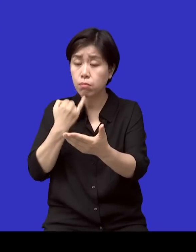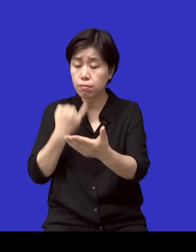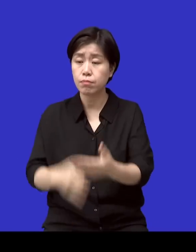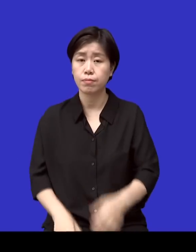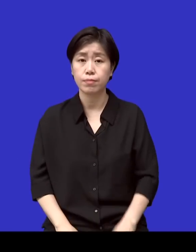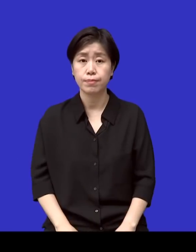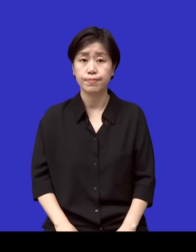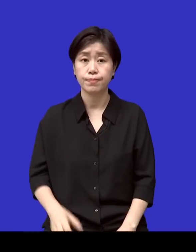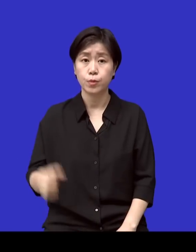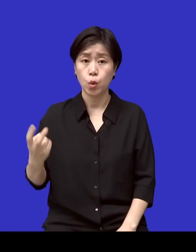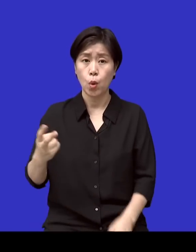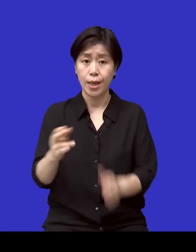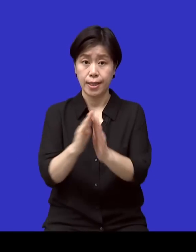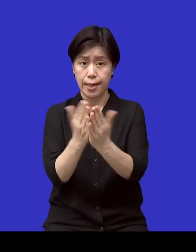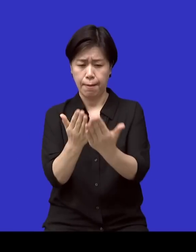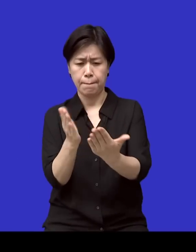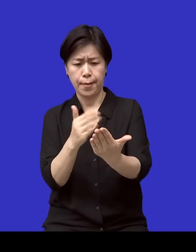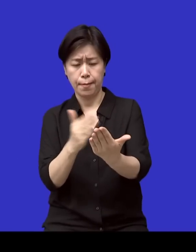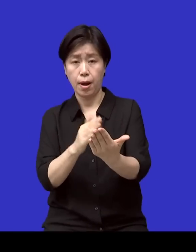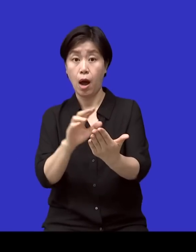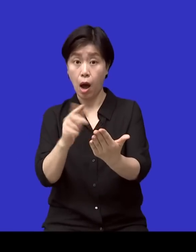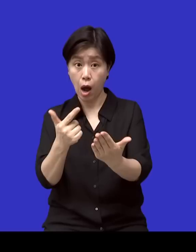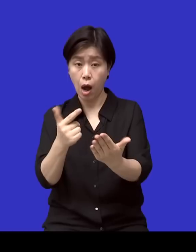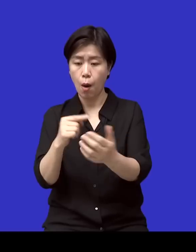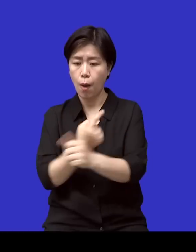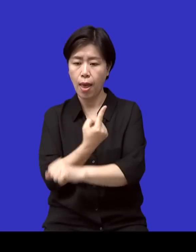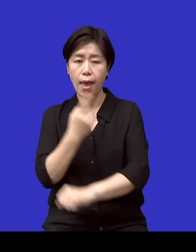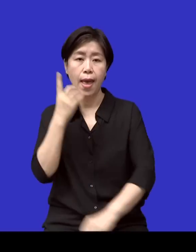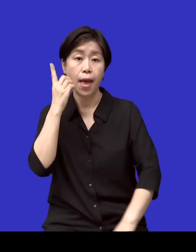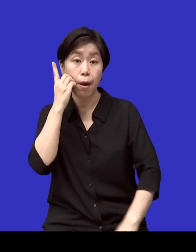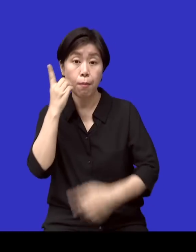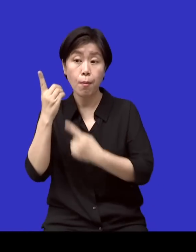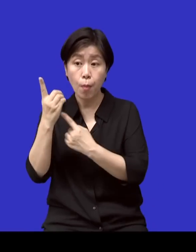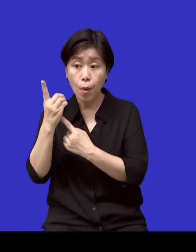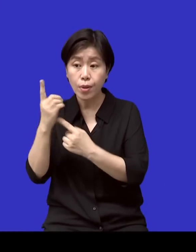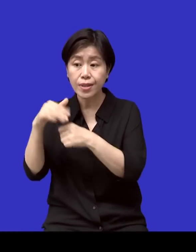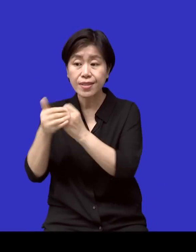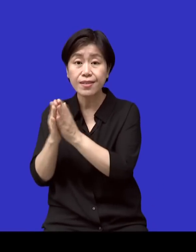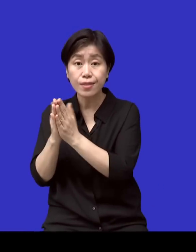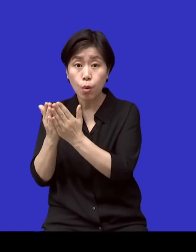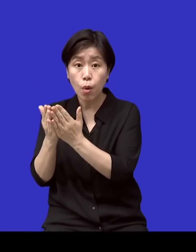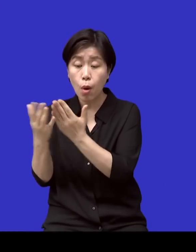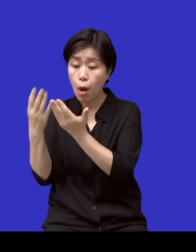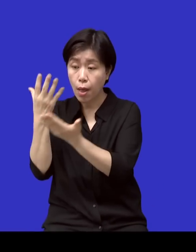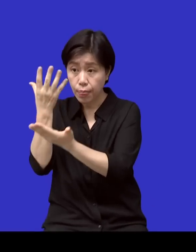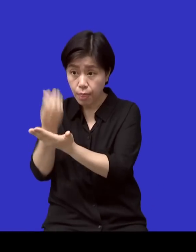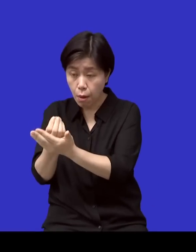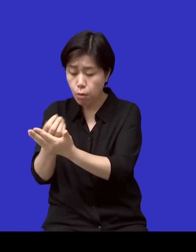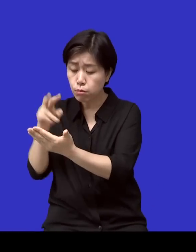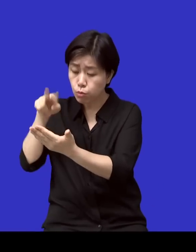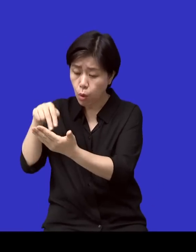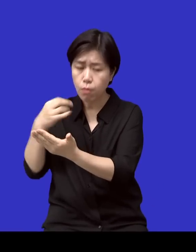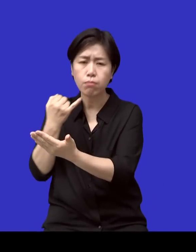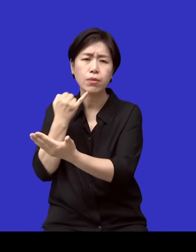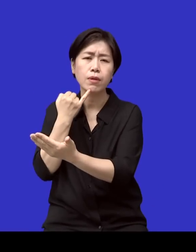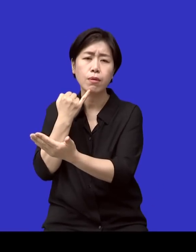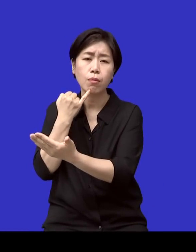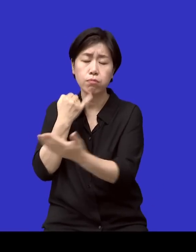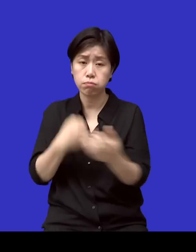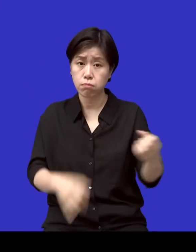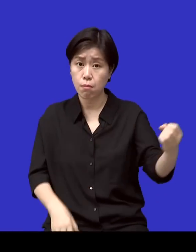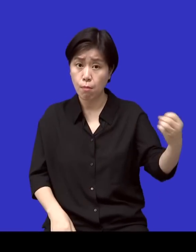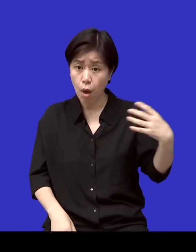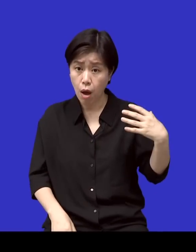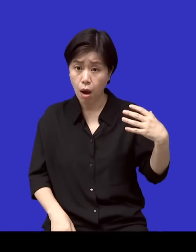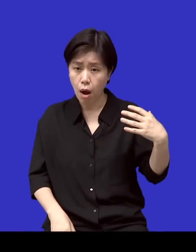핸드폰 앱이랑 잘 돼 있으니까 그거라도 읽어라 하셔서 읽기 시작했는데 네. 갑자기 이제 마음에 깨달음을 얻고 예.